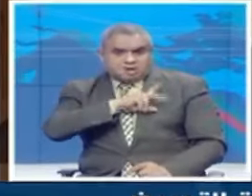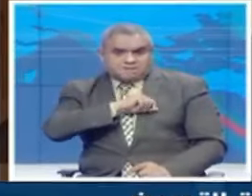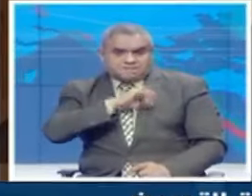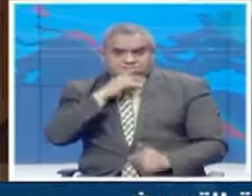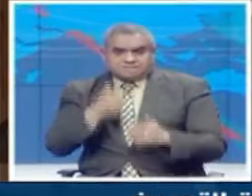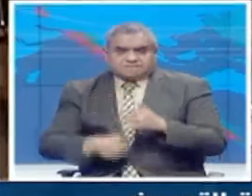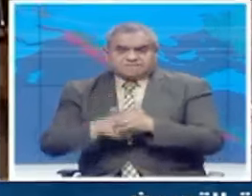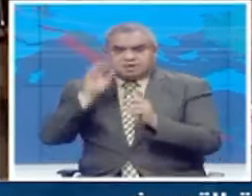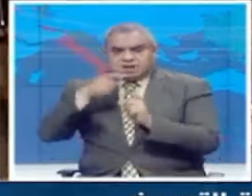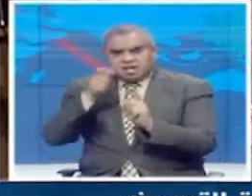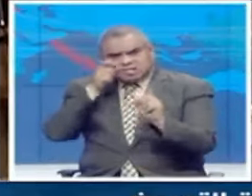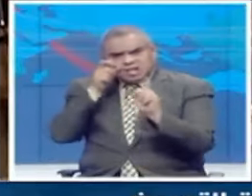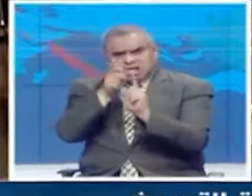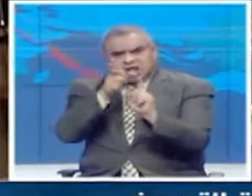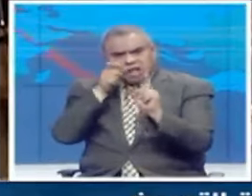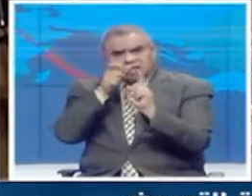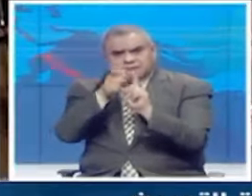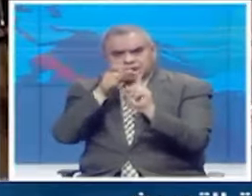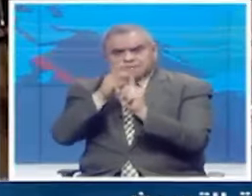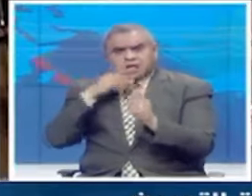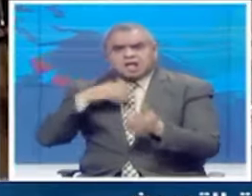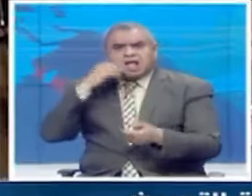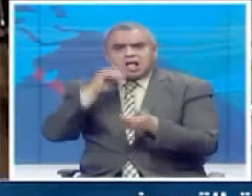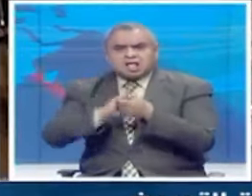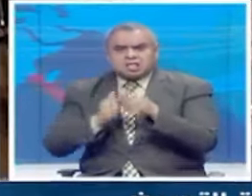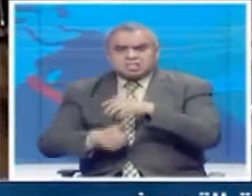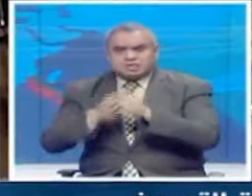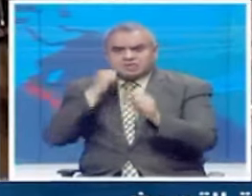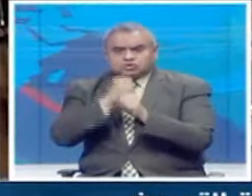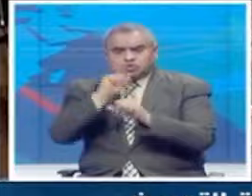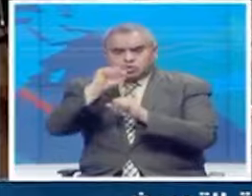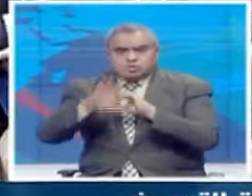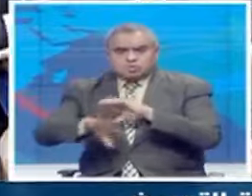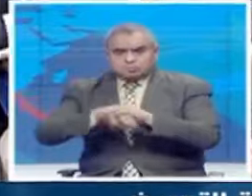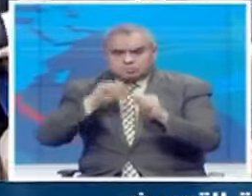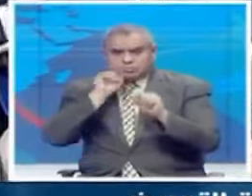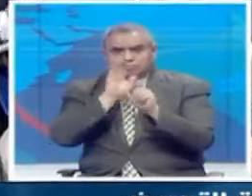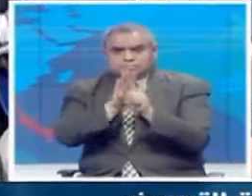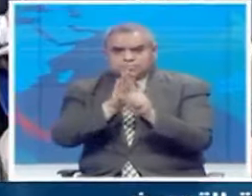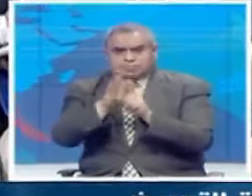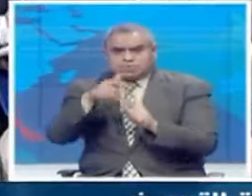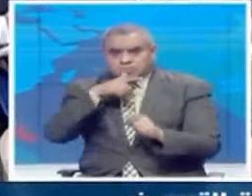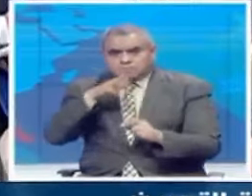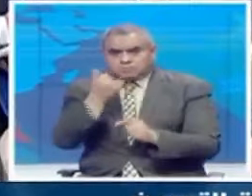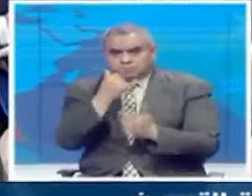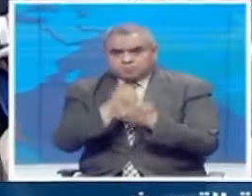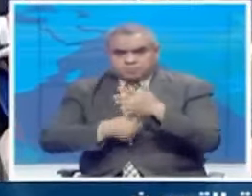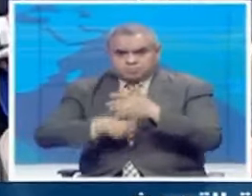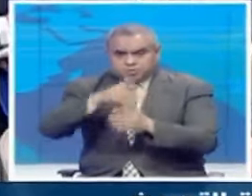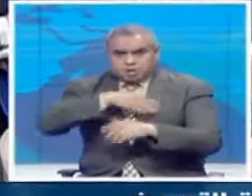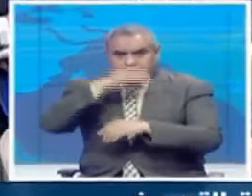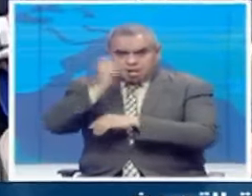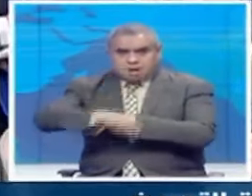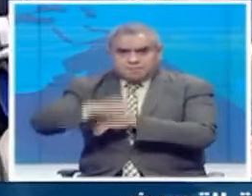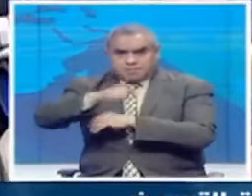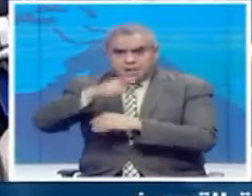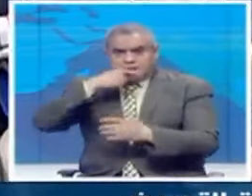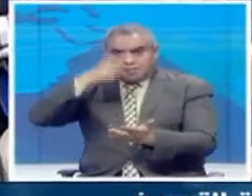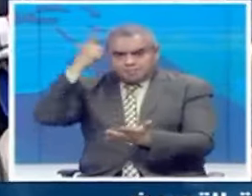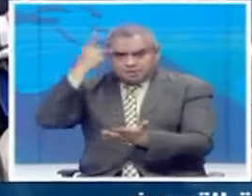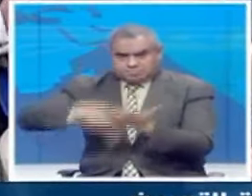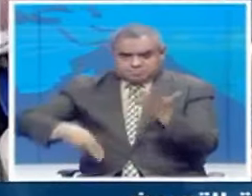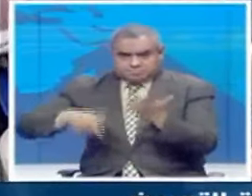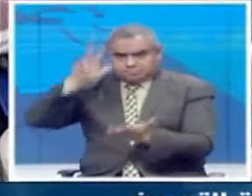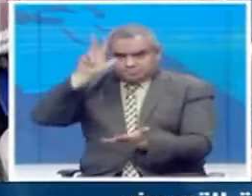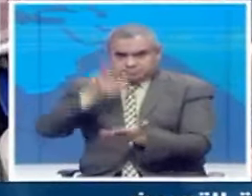تحظى بالحماية بموجب اتفاقية الإبادة الجماعية. وهنا تجدر الإشارة إلى أن الحكم الذي أصدرته محكمة